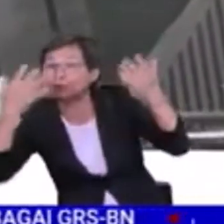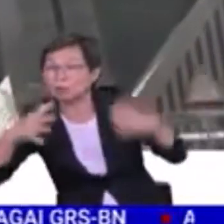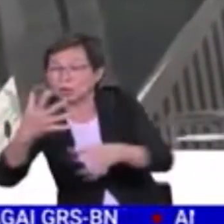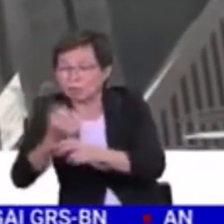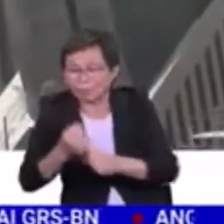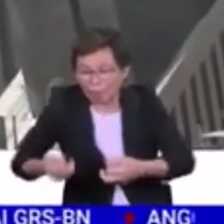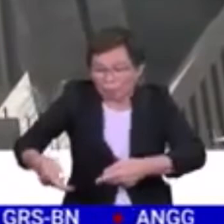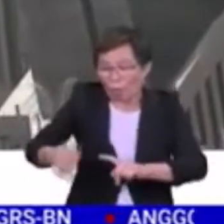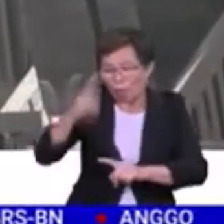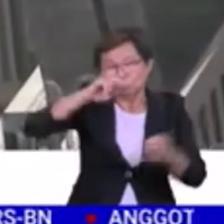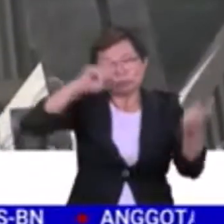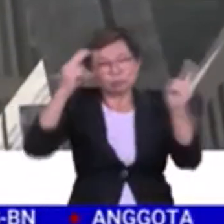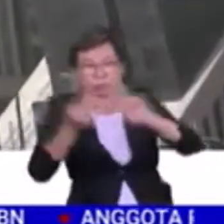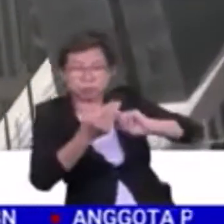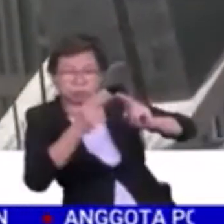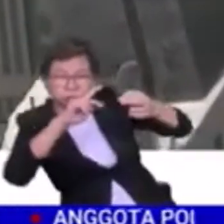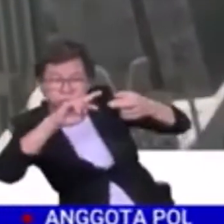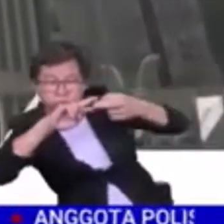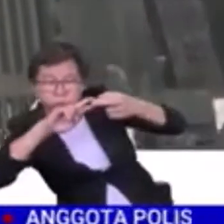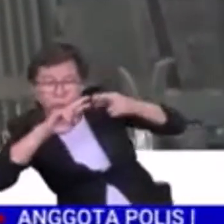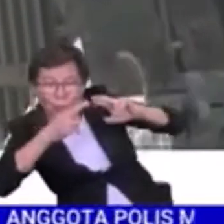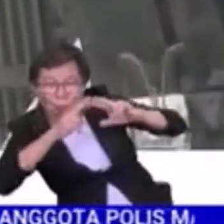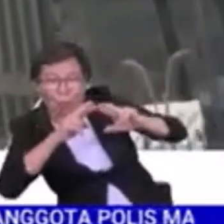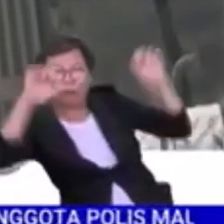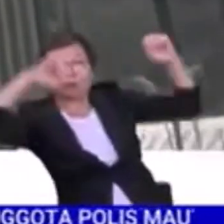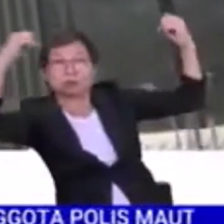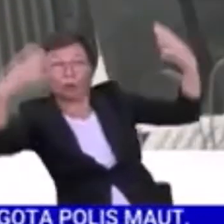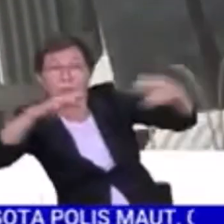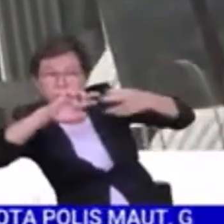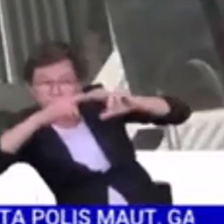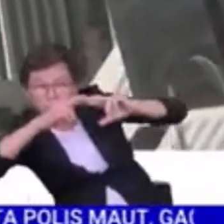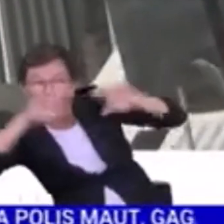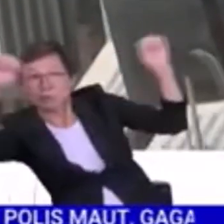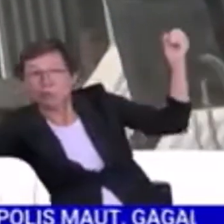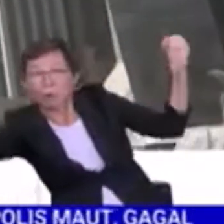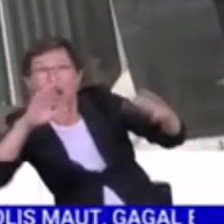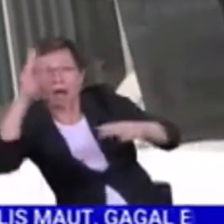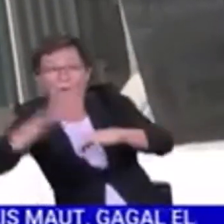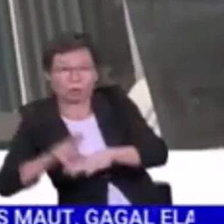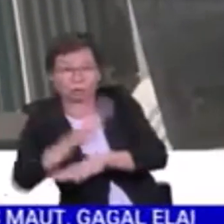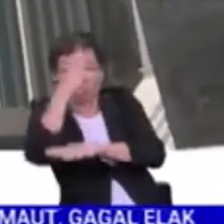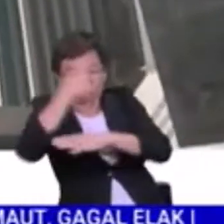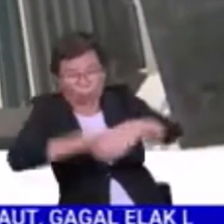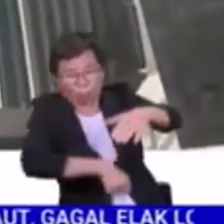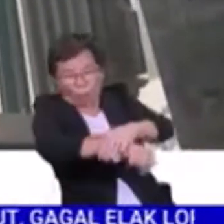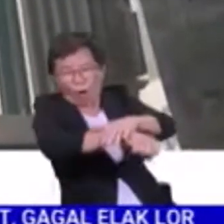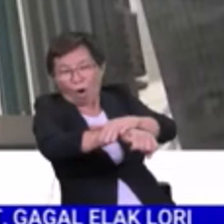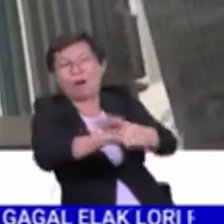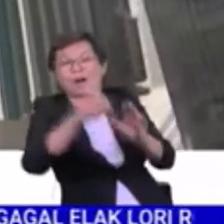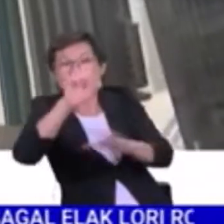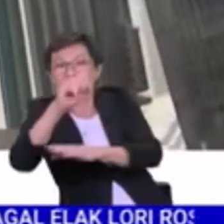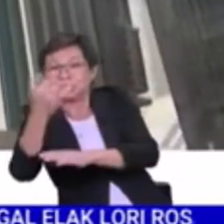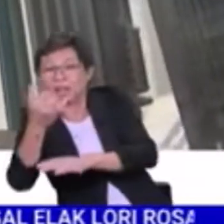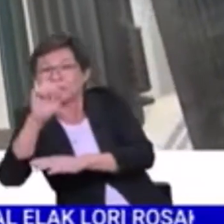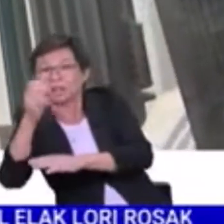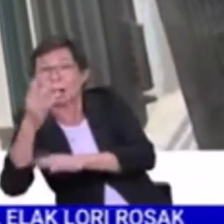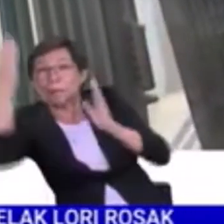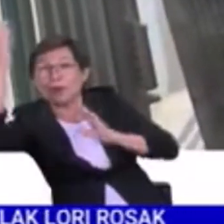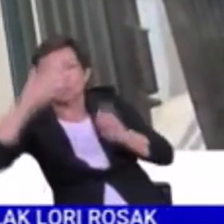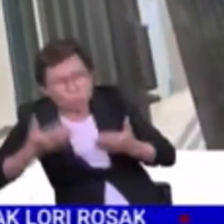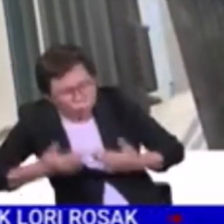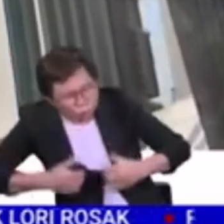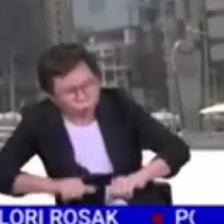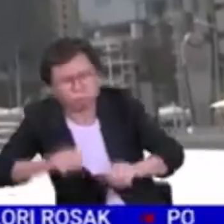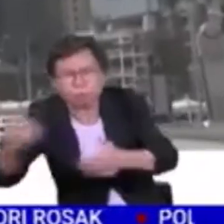mendapat peluang untuk ubah suai satu daripada stadium yang akan digunakan. Untuk itu, syarikat-syarikat Malaysia terus dijemput